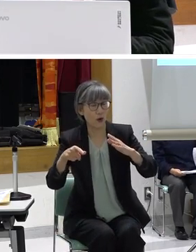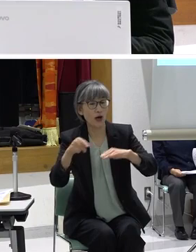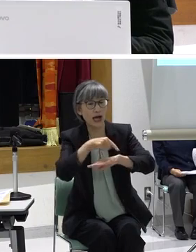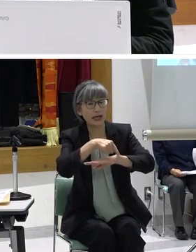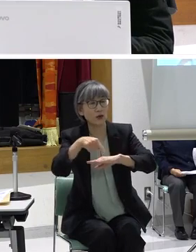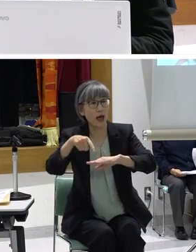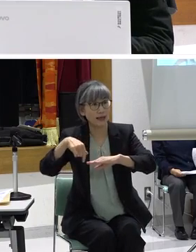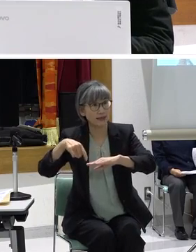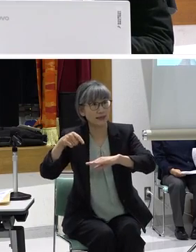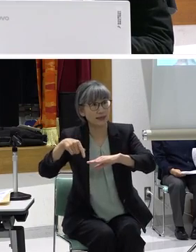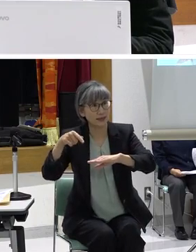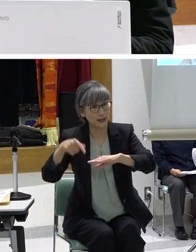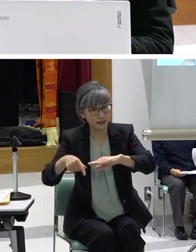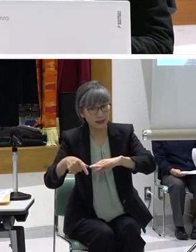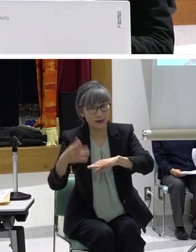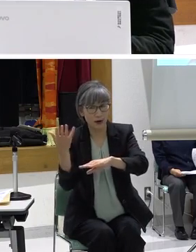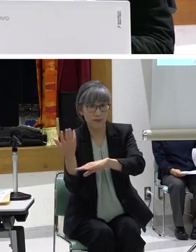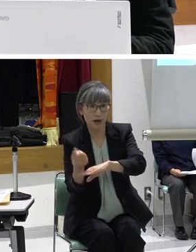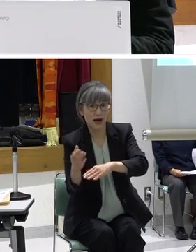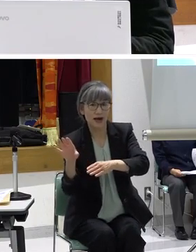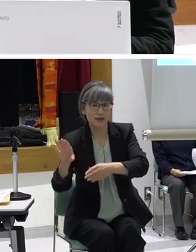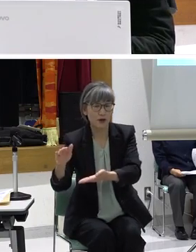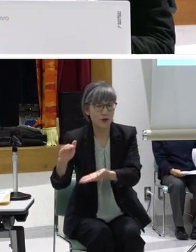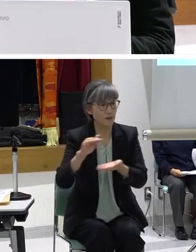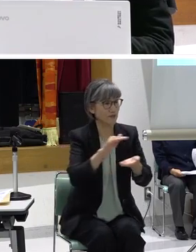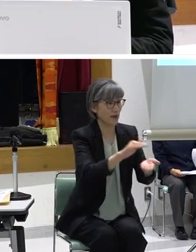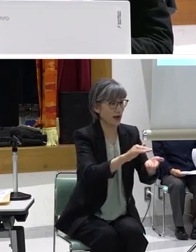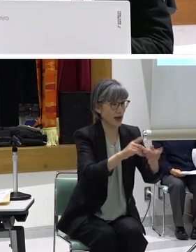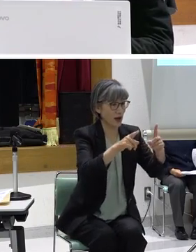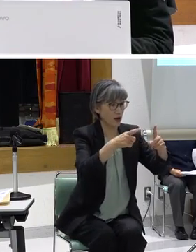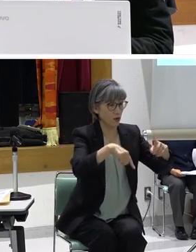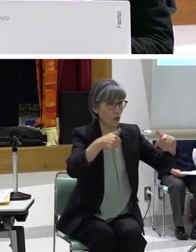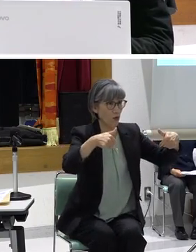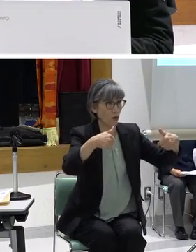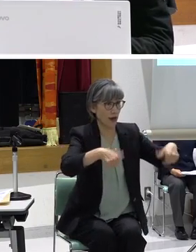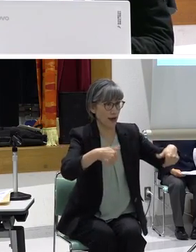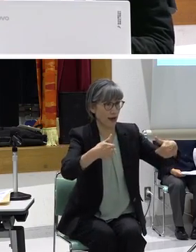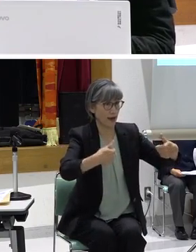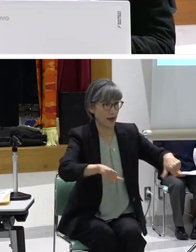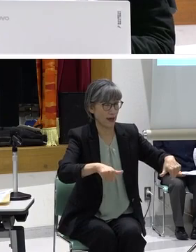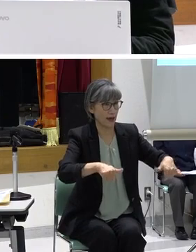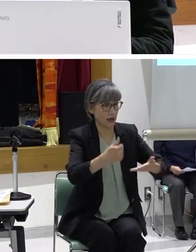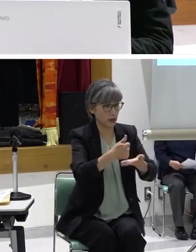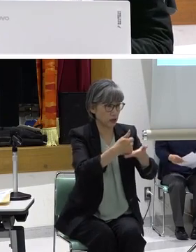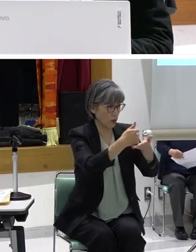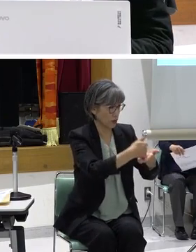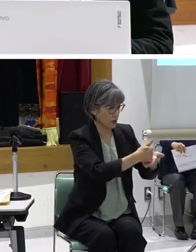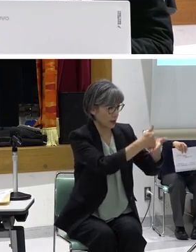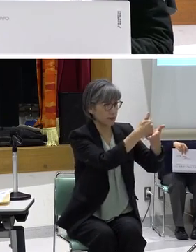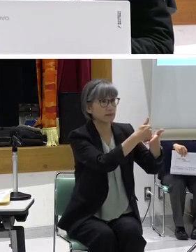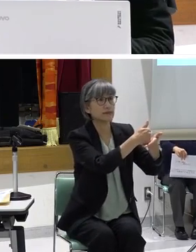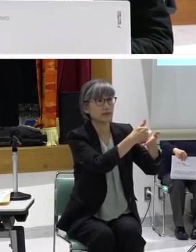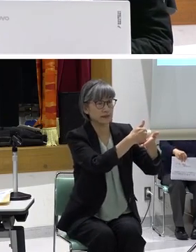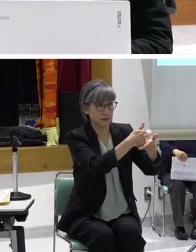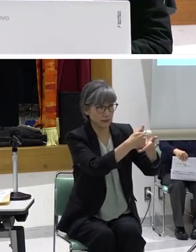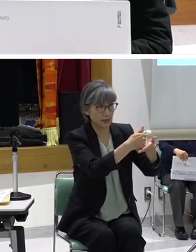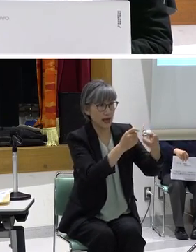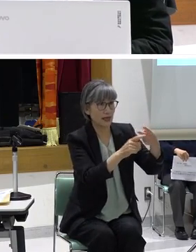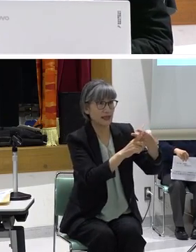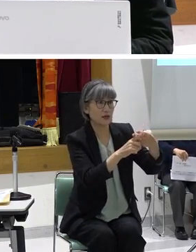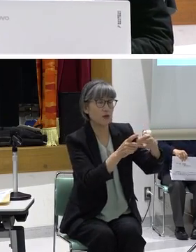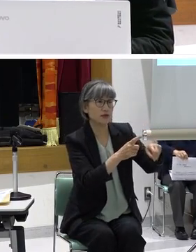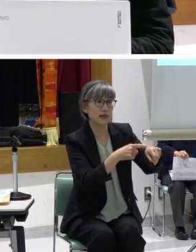を踏襲してるんですけども、公平、尊厳、機能